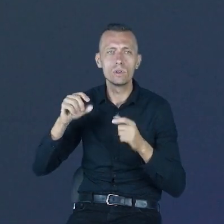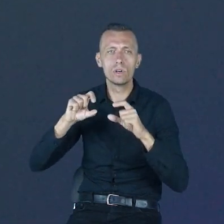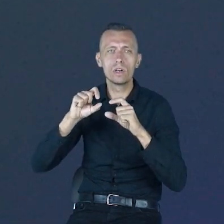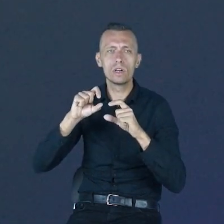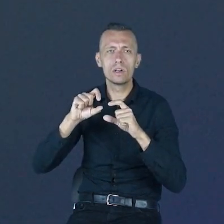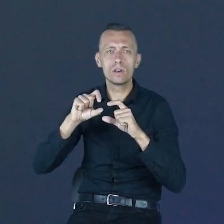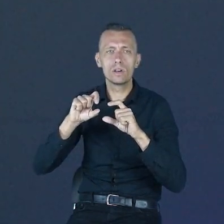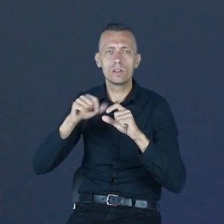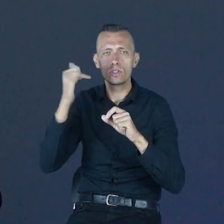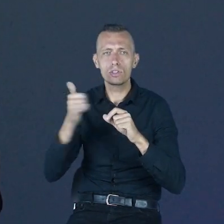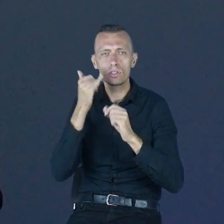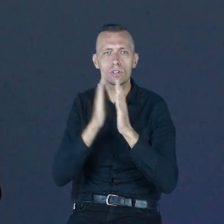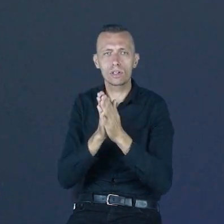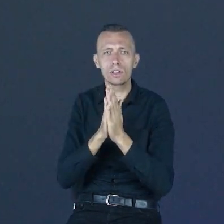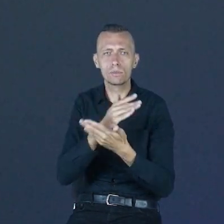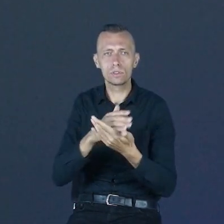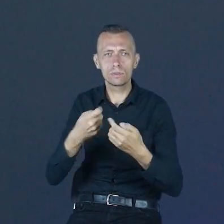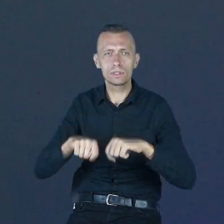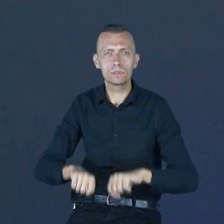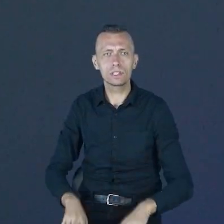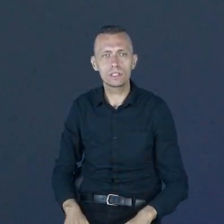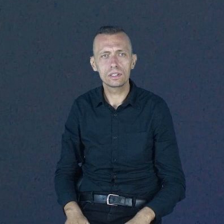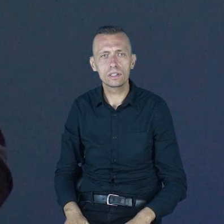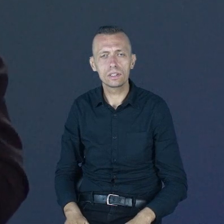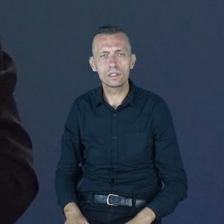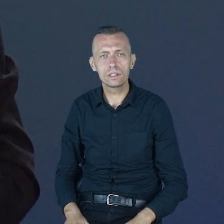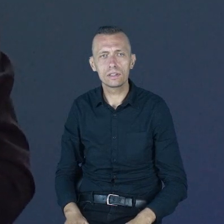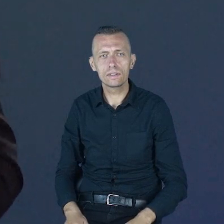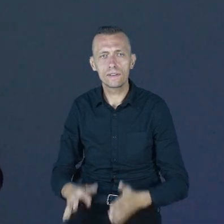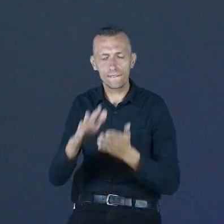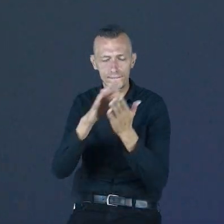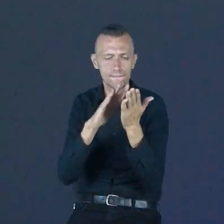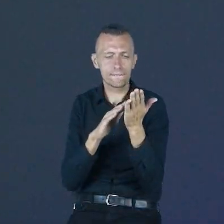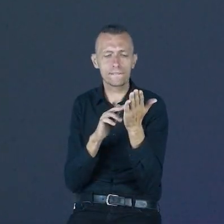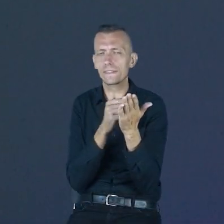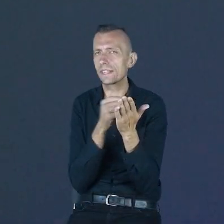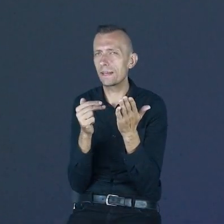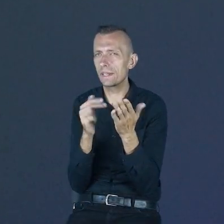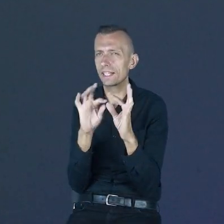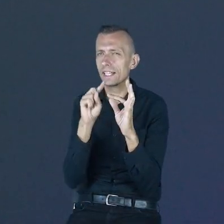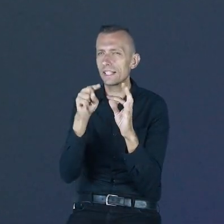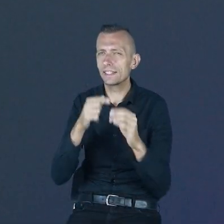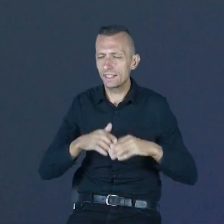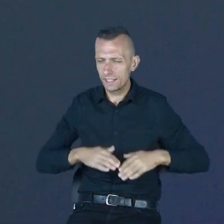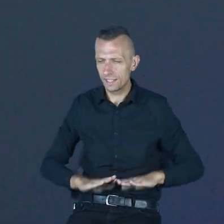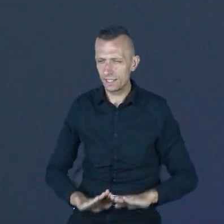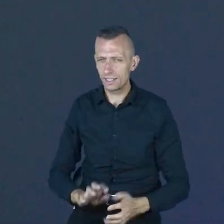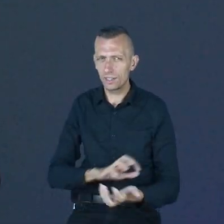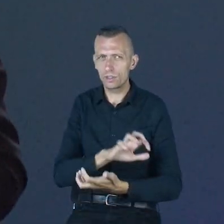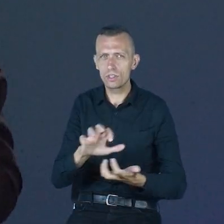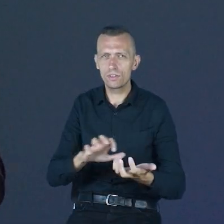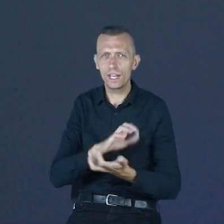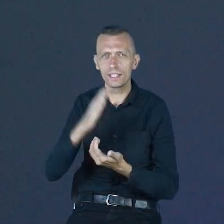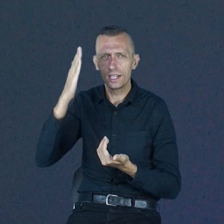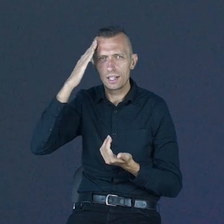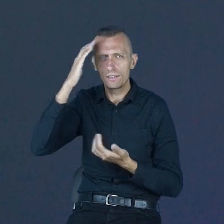Tekst ten mówi, gdy przychodzisz na świat, to odkrywasz, że świat jest przepełniony tarciem i konfliktem. Gdy stajesz